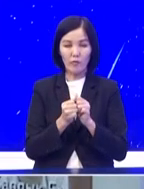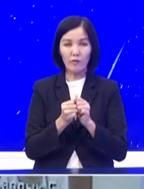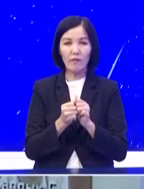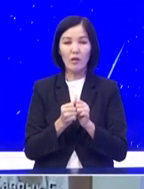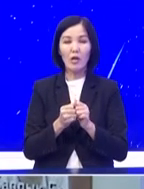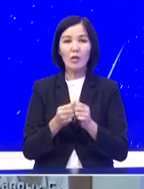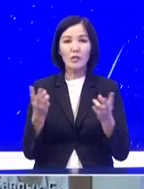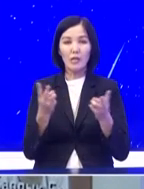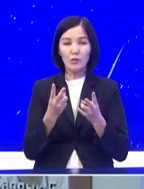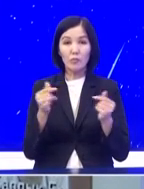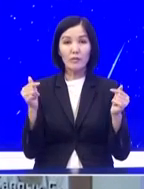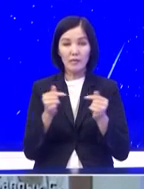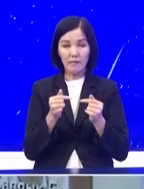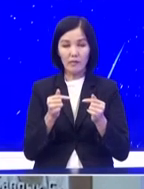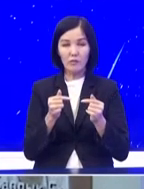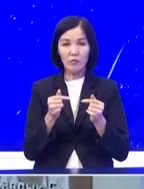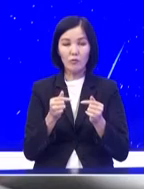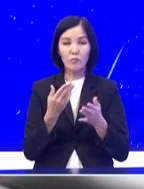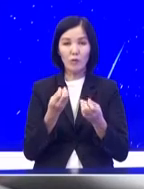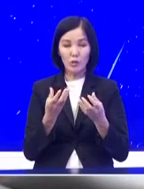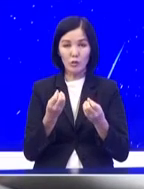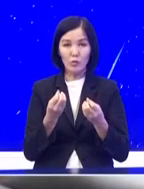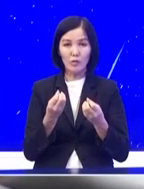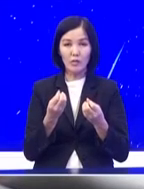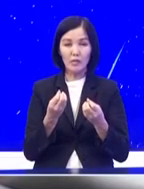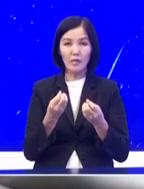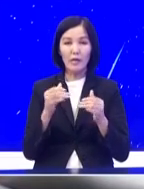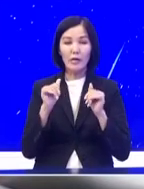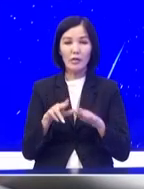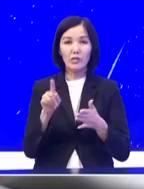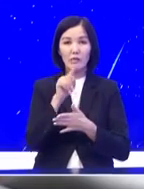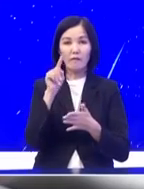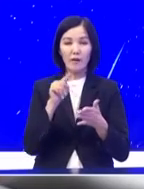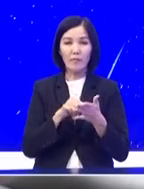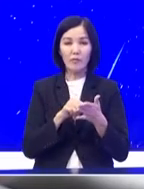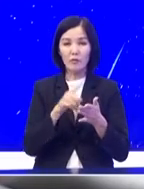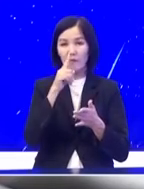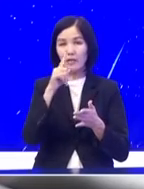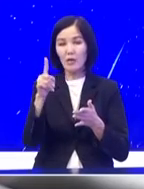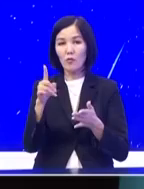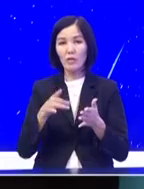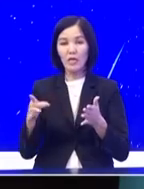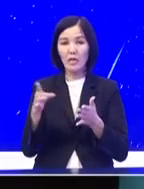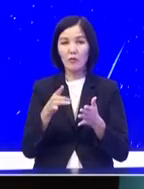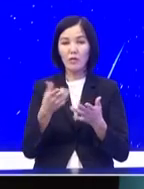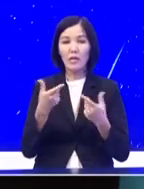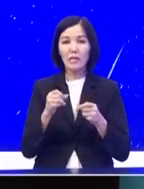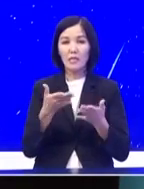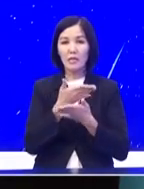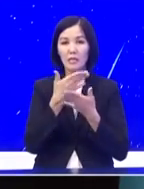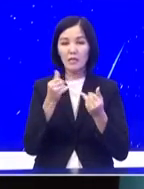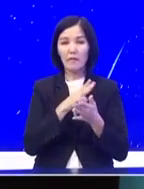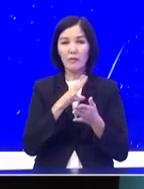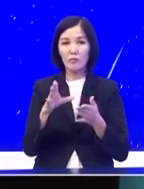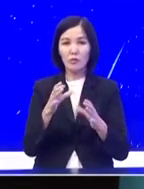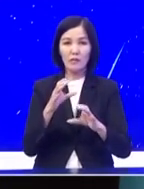Оно должно быть соответствующим. Кроме того, решите вопрос поставки черного золота в отдаленные районы, где нет возможности доставить